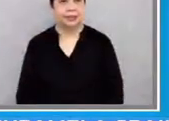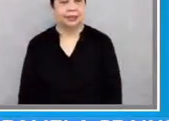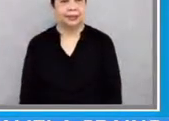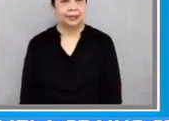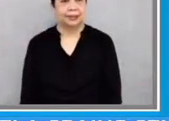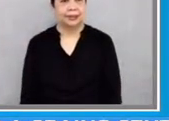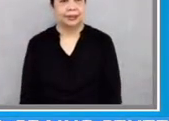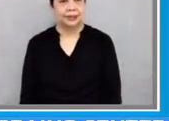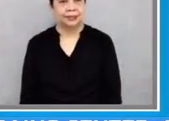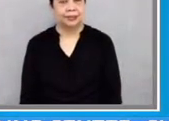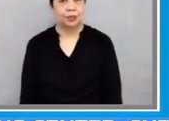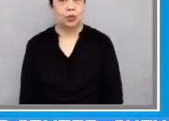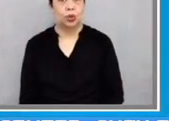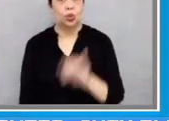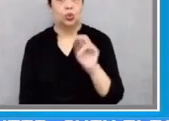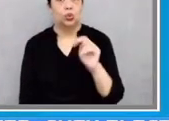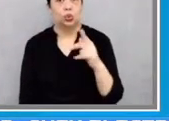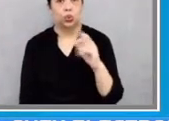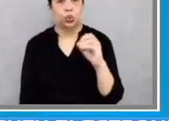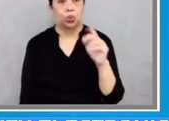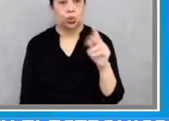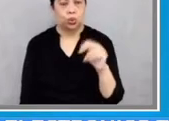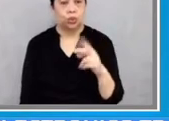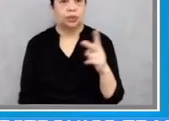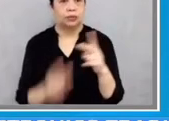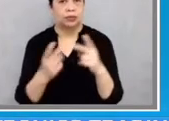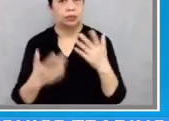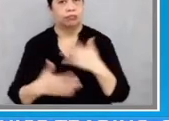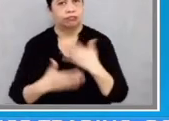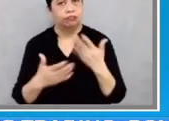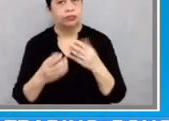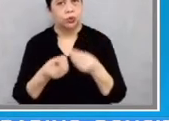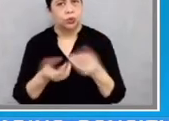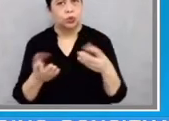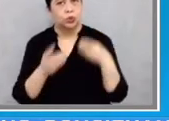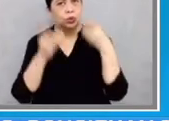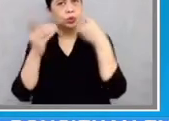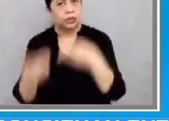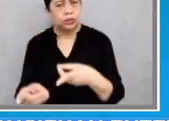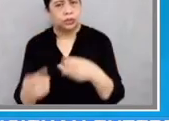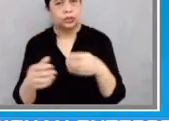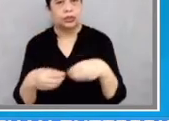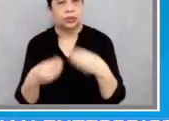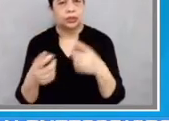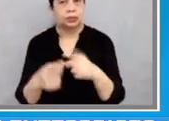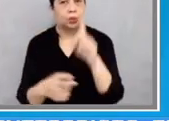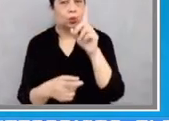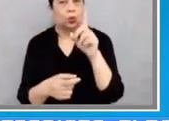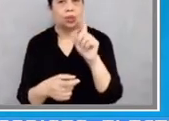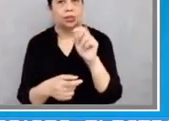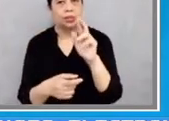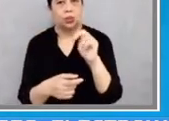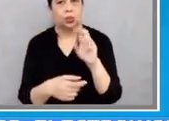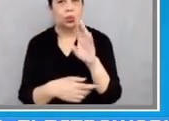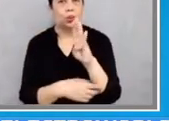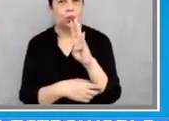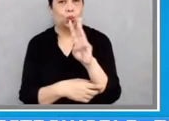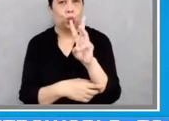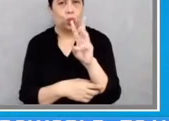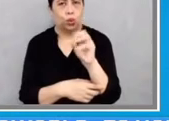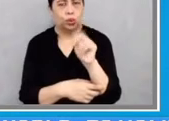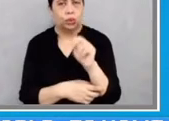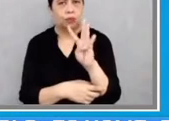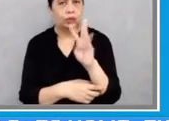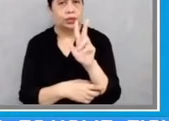Si Jungkook naman, very generous sa kanyang donation. Nagbigay siya ng 1 billion won o halos 43